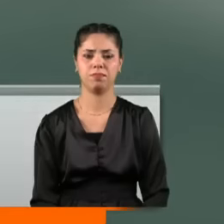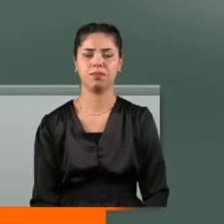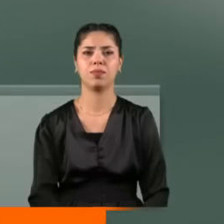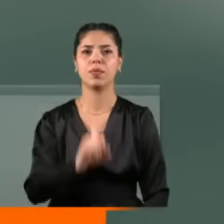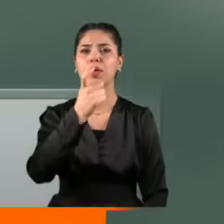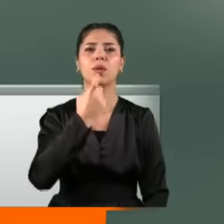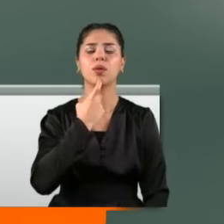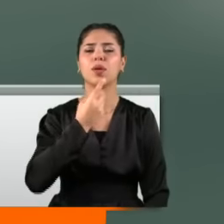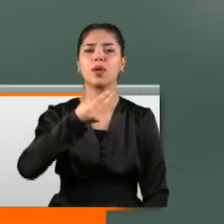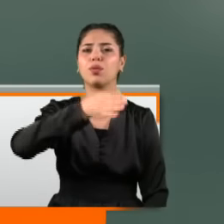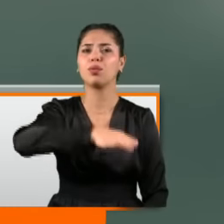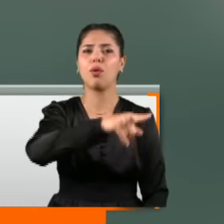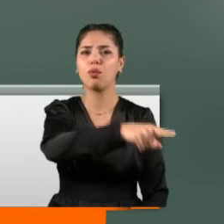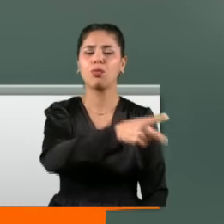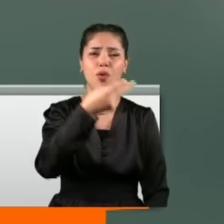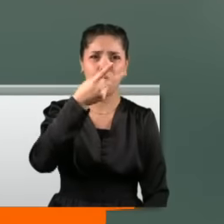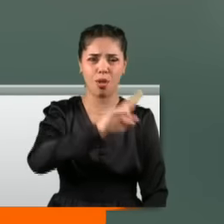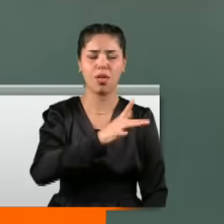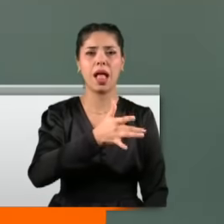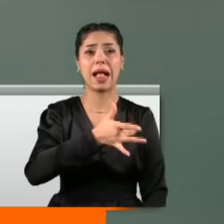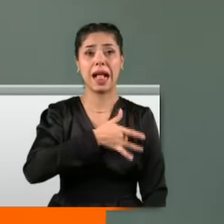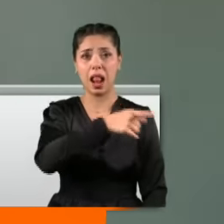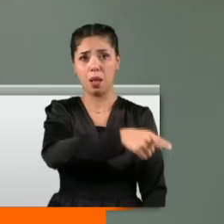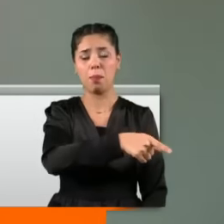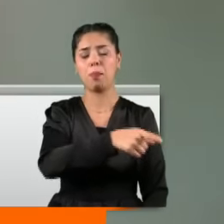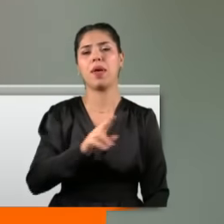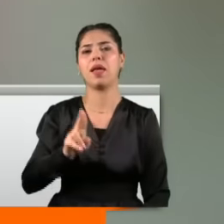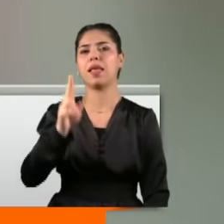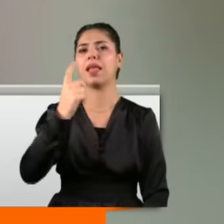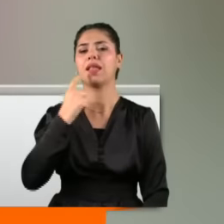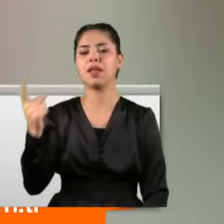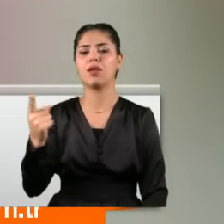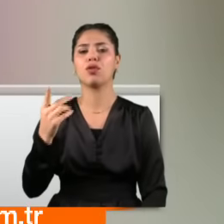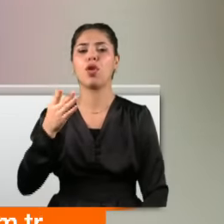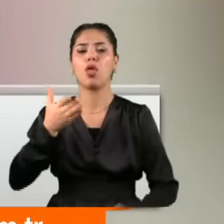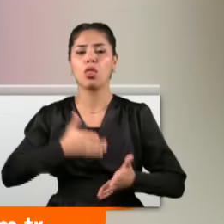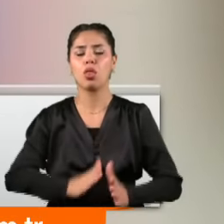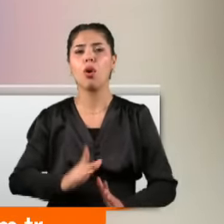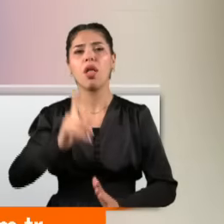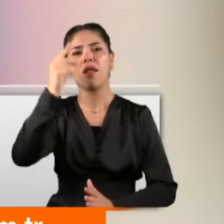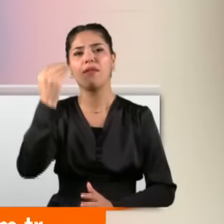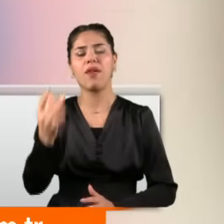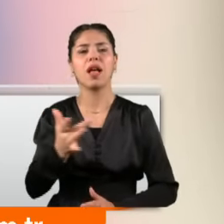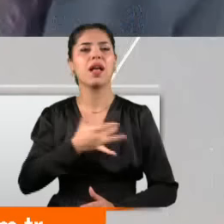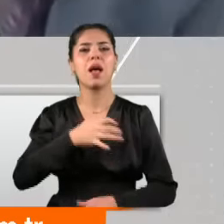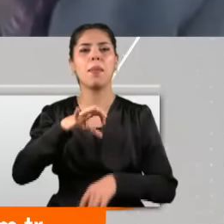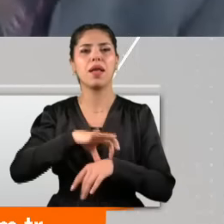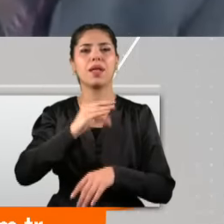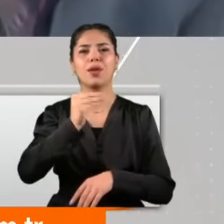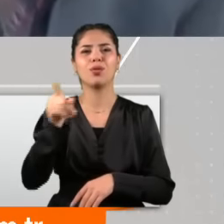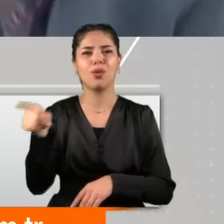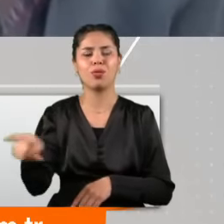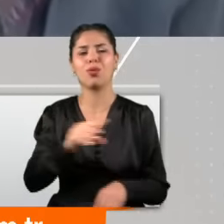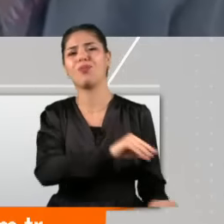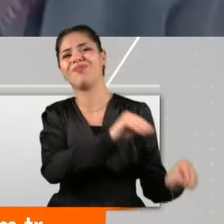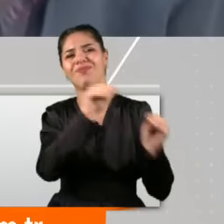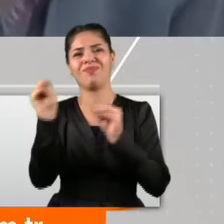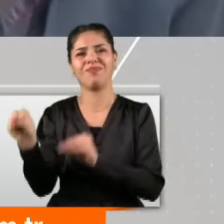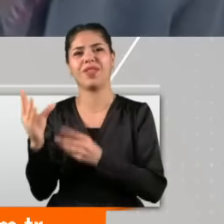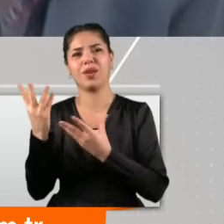9 yaşındaki Yiğit Kurt'un kalbi 7 yaşındaki doğuştan kalp hastası Muhammed Berat Namlı'ya nakledildi. Gidip parklarda